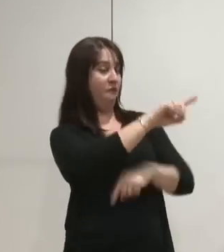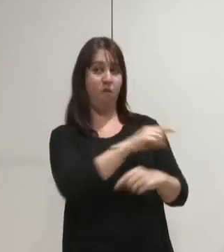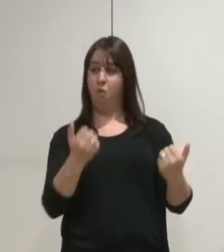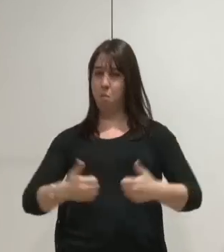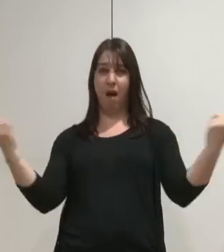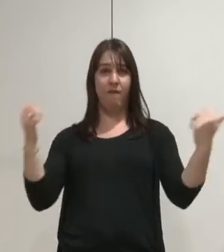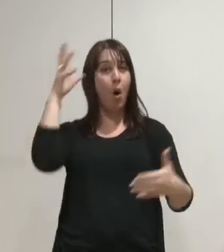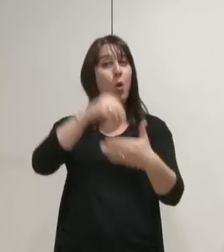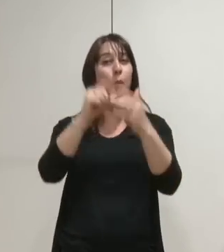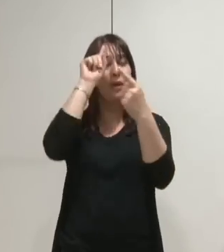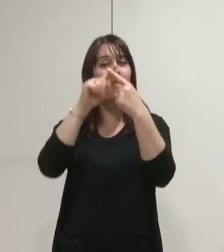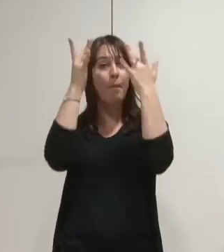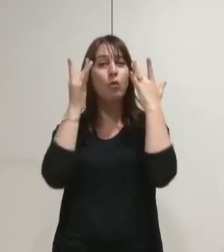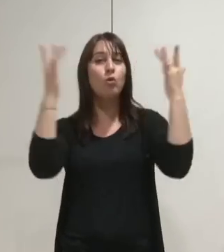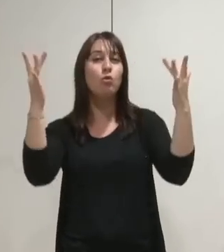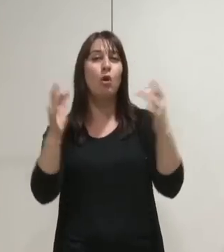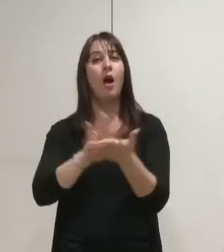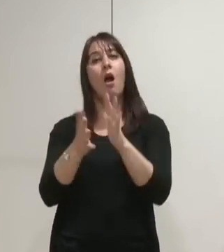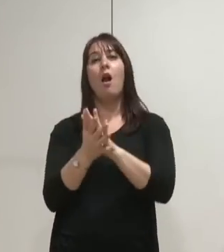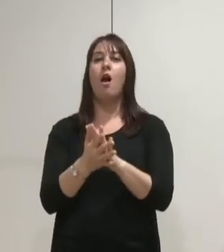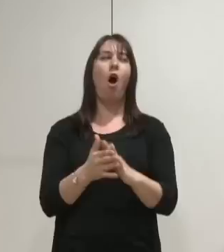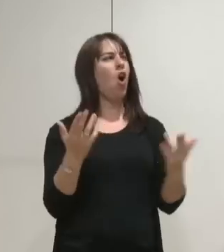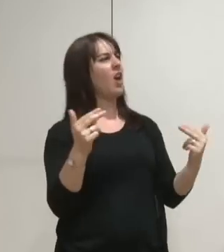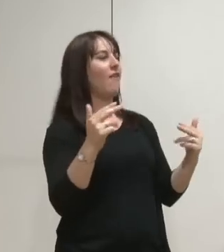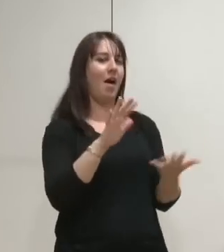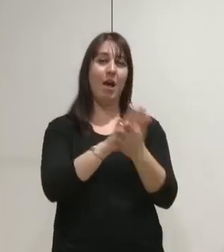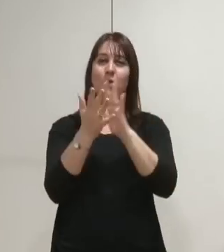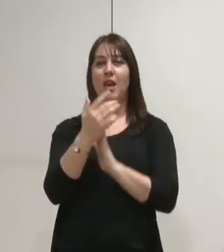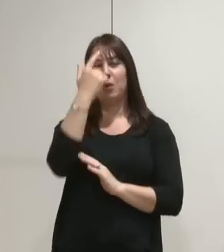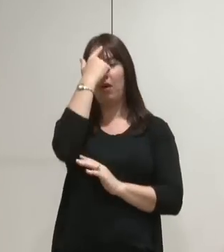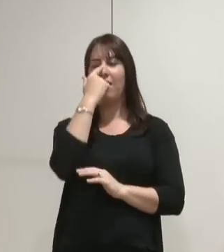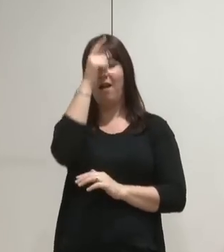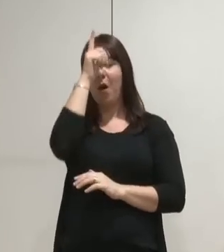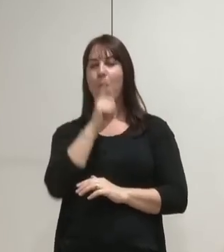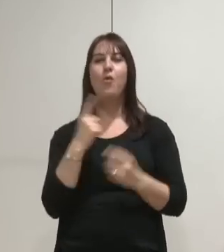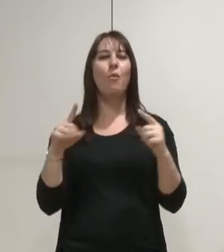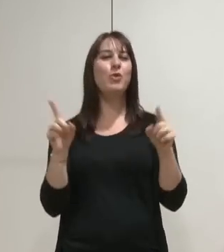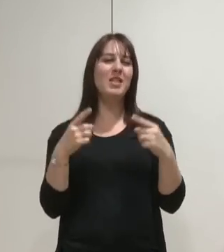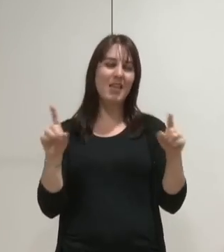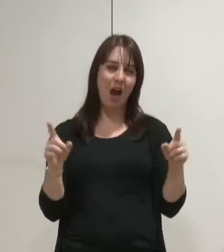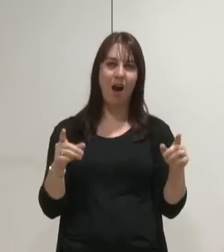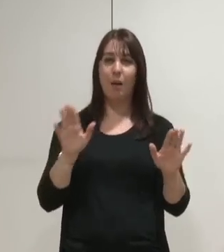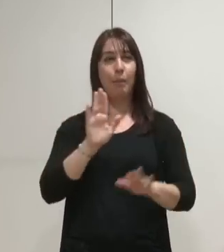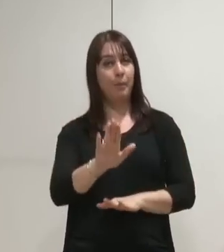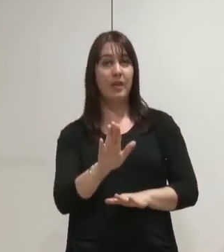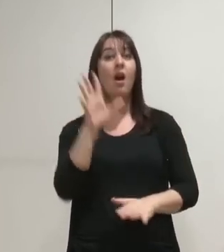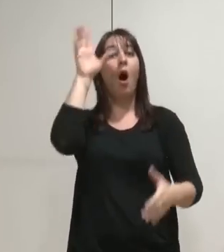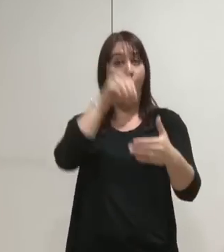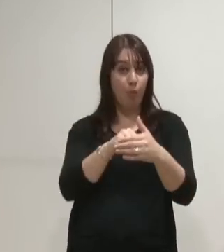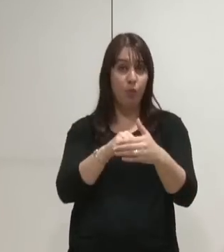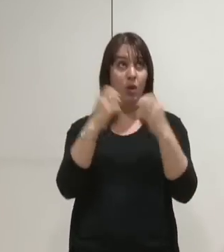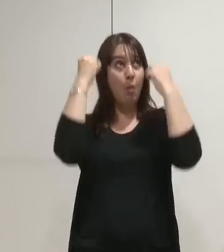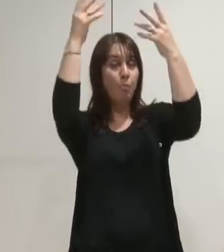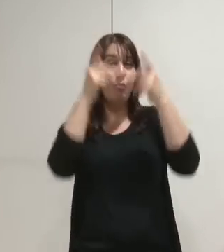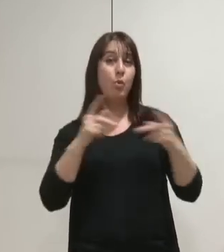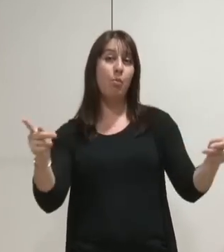culture avec les Musiciens du Louvre nous le voyons ce soir avec l'éclairage public ce n'est pas fait pour nous